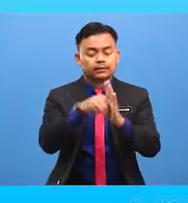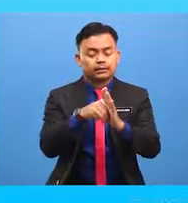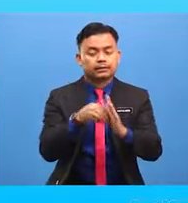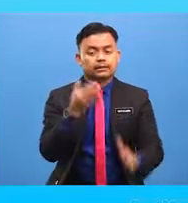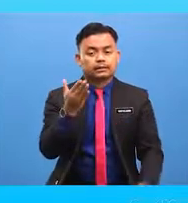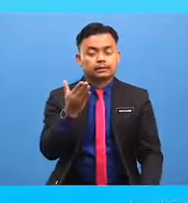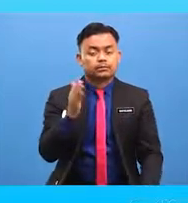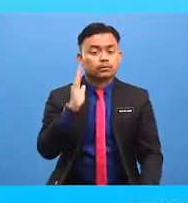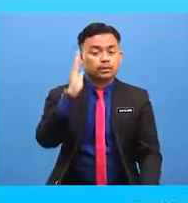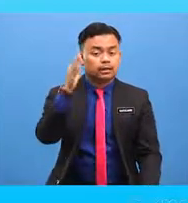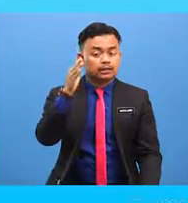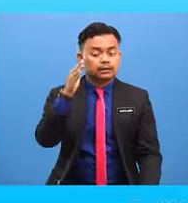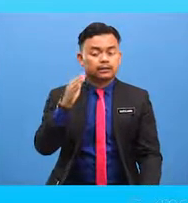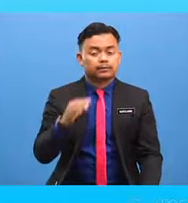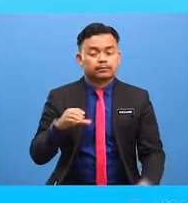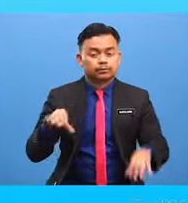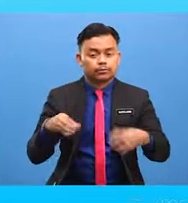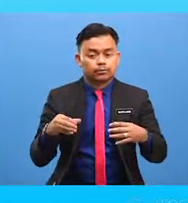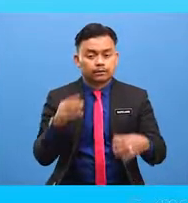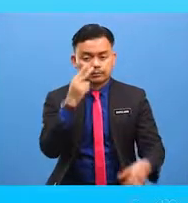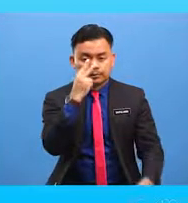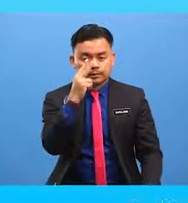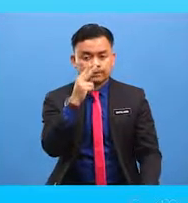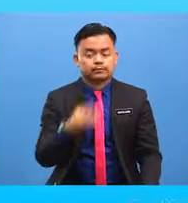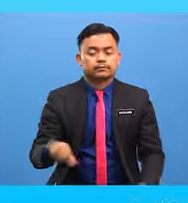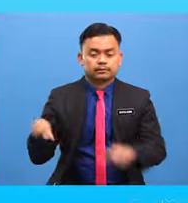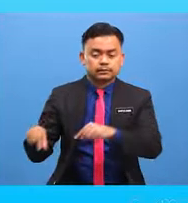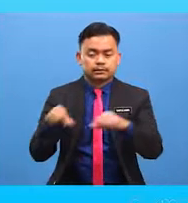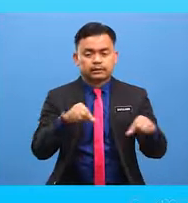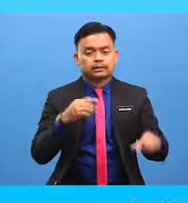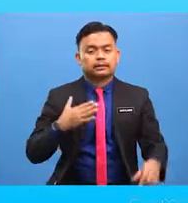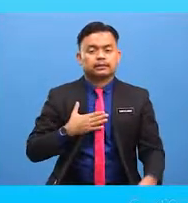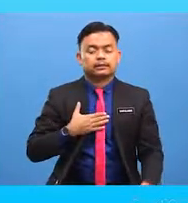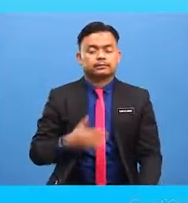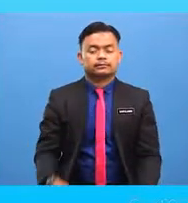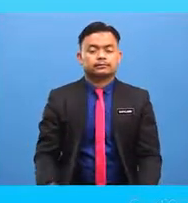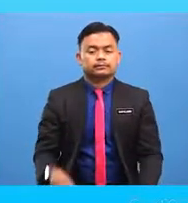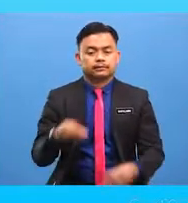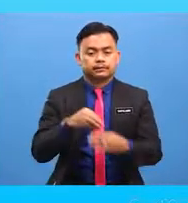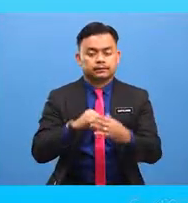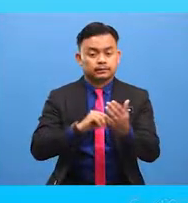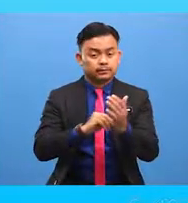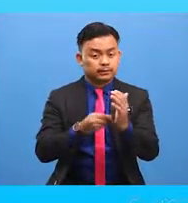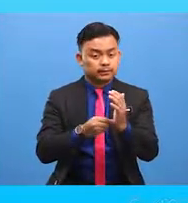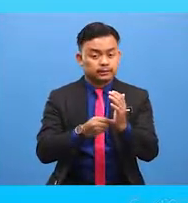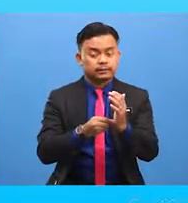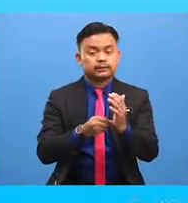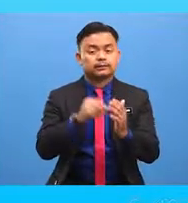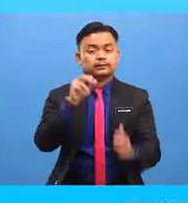akan lakukan pemerhatian pada pergerakan dada kamu. Dalam kiraan,